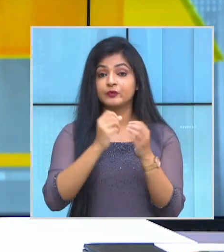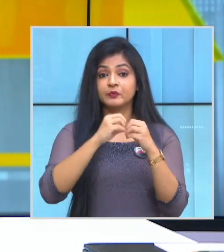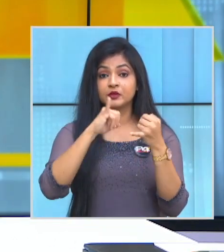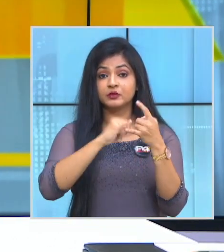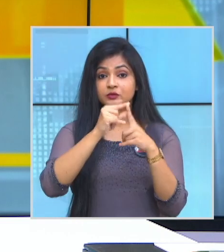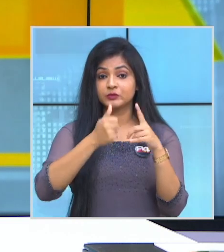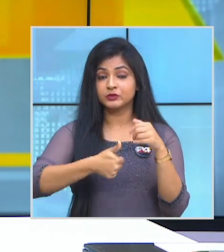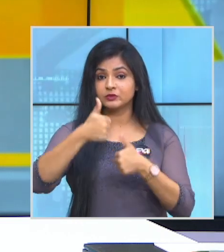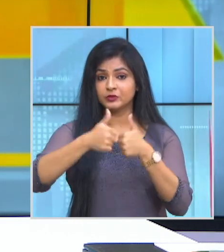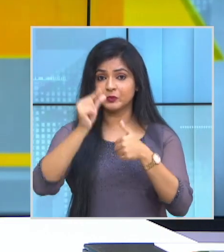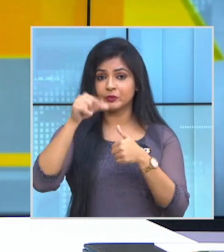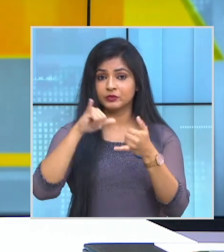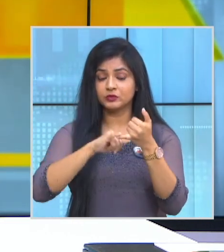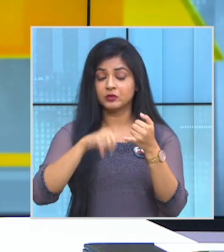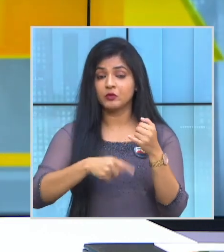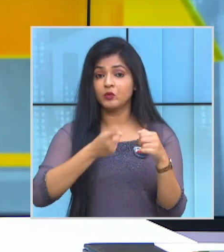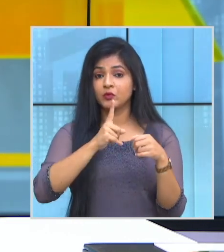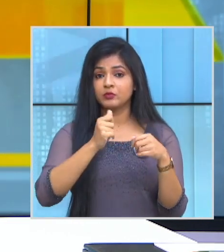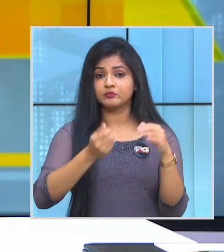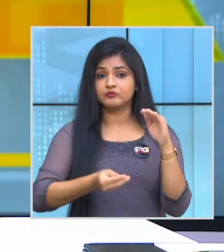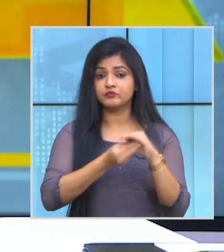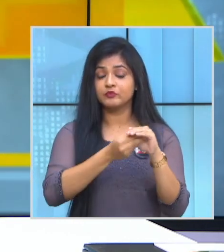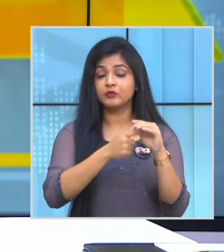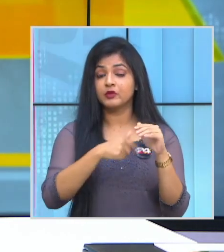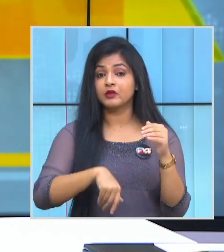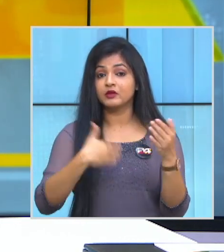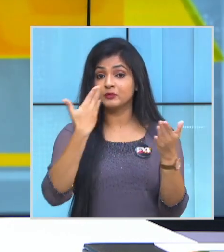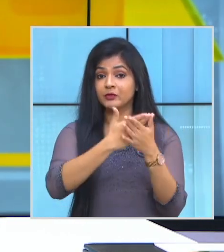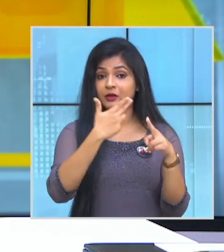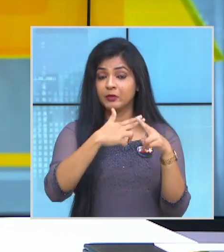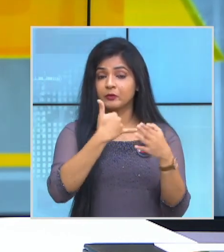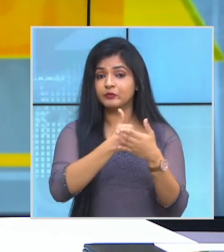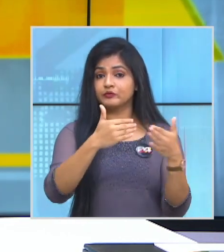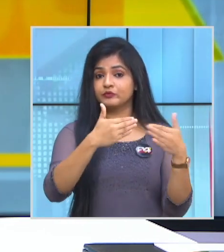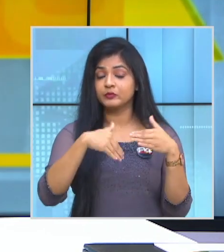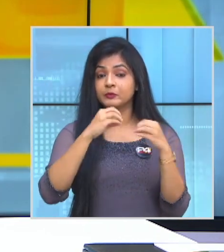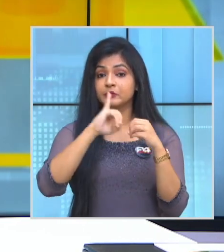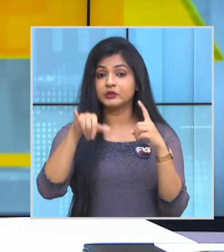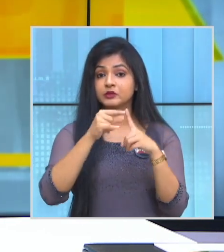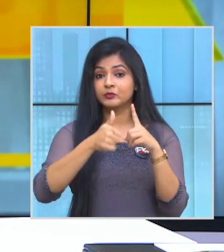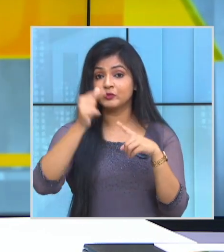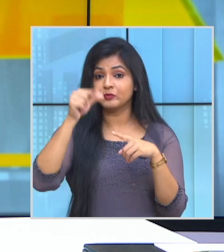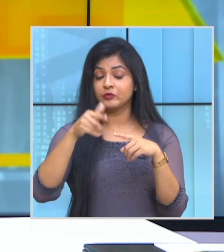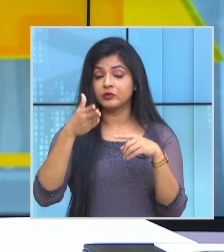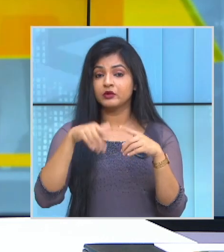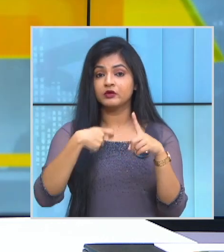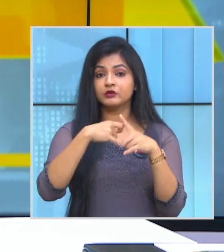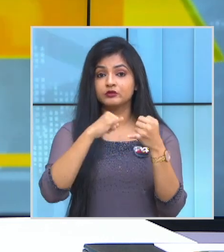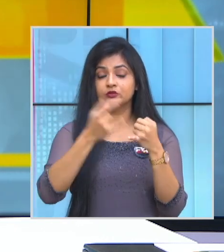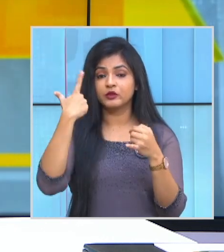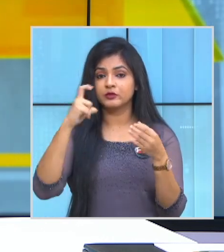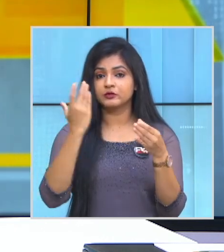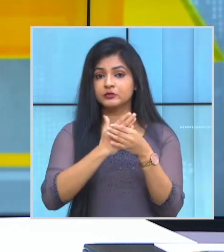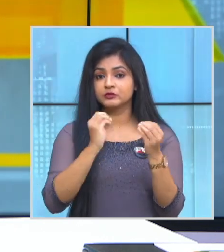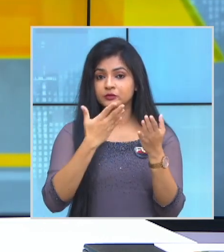സ്ഥാനാർത്ഥിയായിരുന്ന സുന്ദരയെ ഭീഷണിപ്പെടുത്തിയും പണം നൽകിയും പത്രിക പിൻവലിപ്പിച്ചു എന്നായിരുന്നു BJP സംസ്ഥാന അധ്യക്ഷൻ K സുരേന്ദ്രനെതിരായ കേസ്. അരുൺ